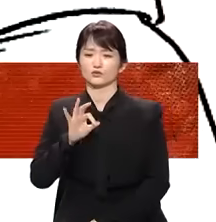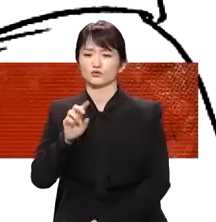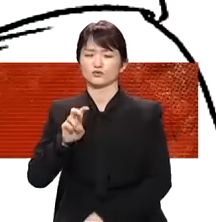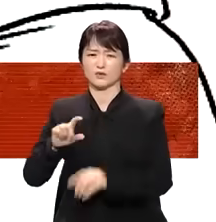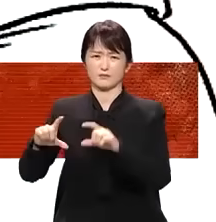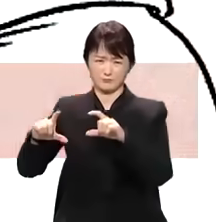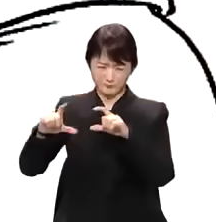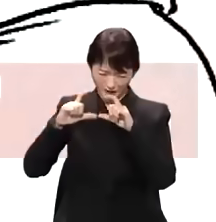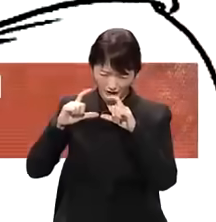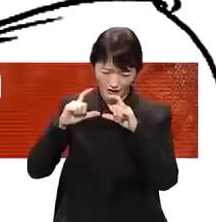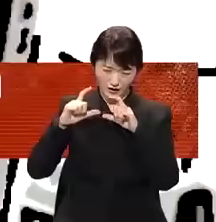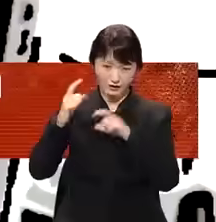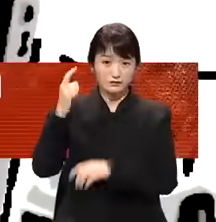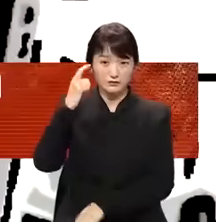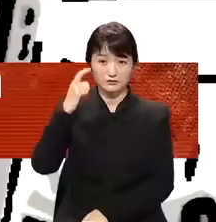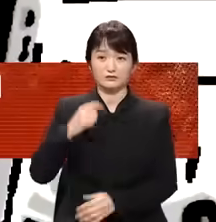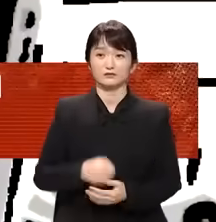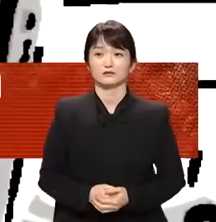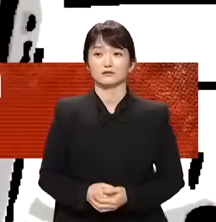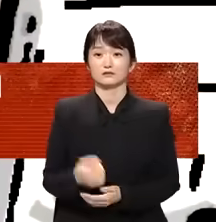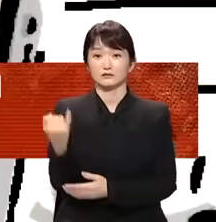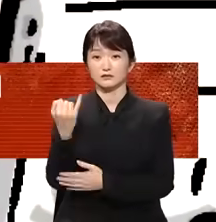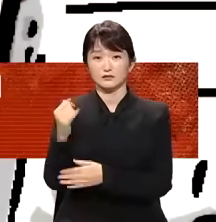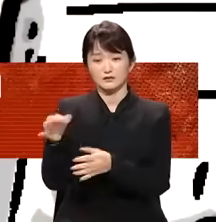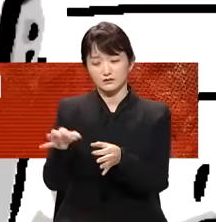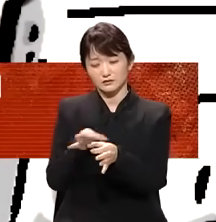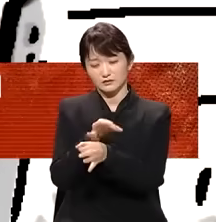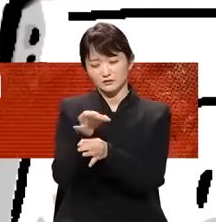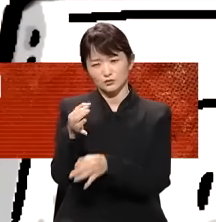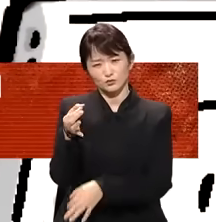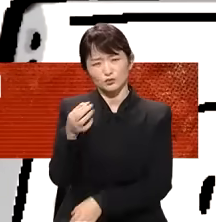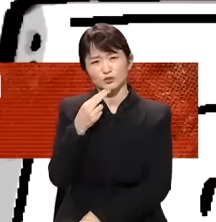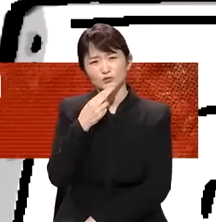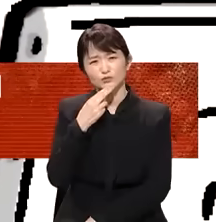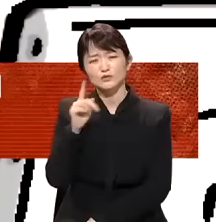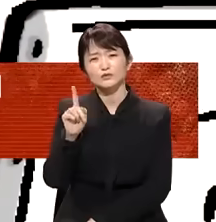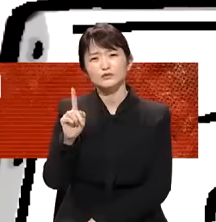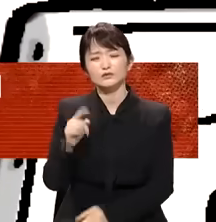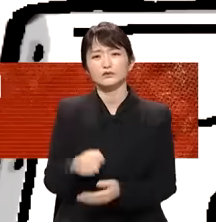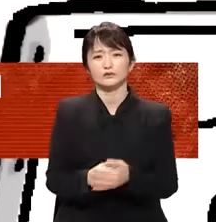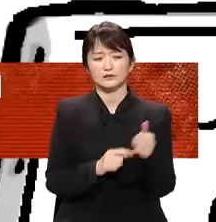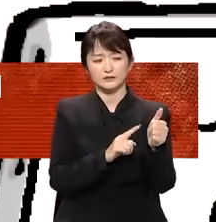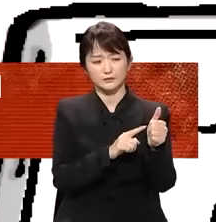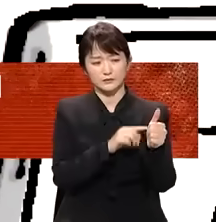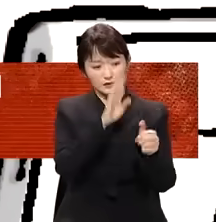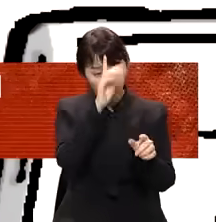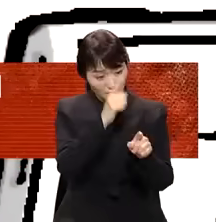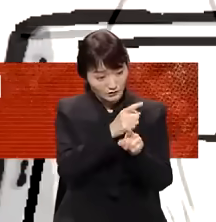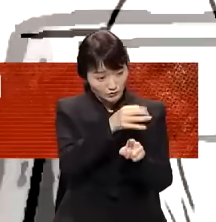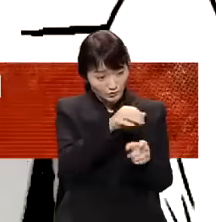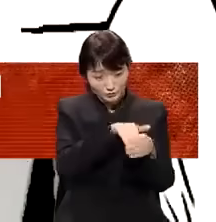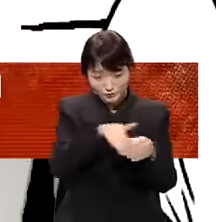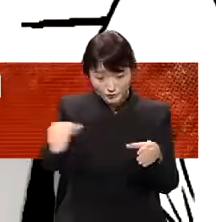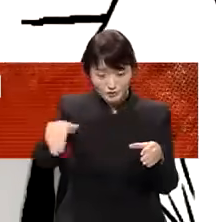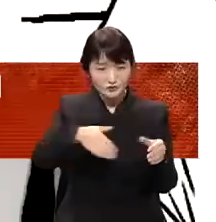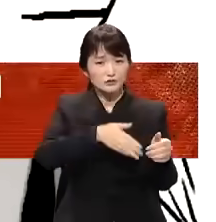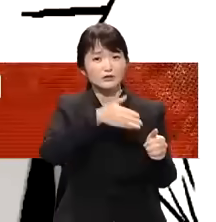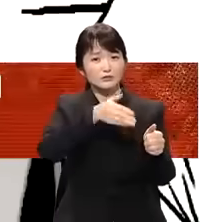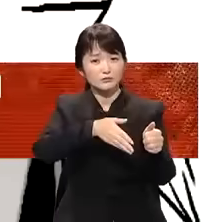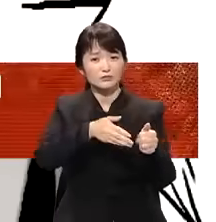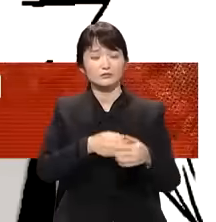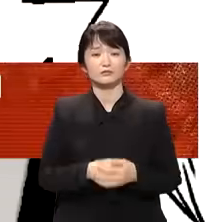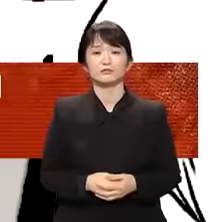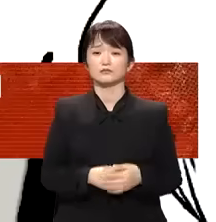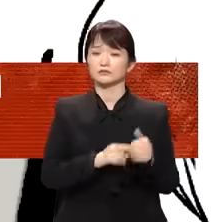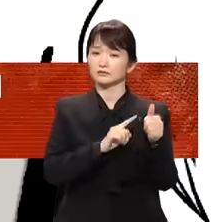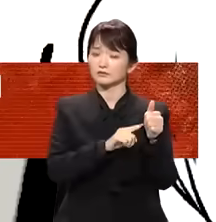이런 소식을 전한 건데 뭐이 여성이 경제적인 사정이 안 좋았던 건지이 남성한테 혹시 치료비 좀 보내줄 수 있냐고 부탁을 합니다 어